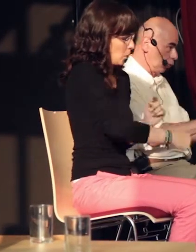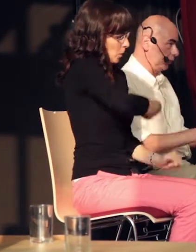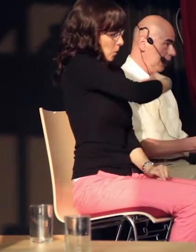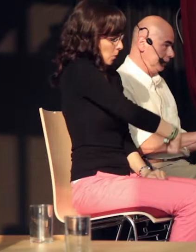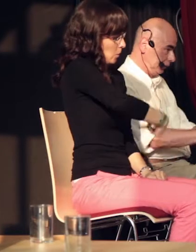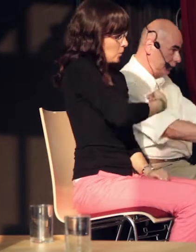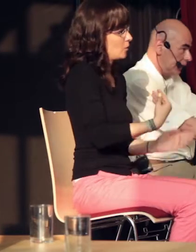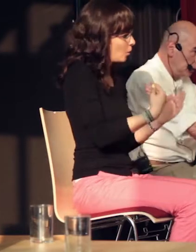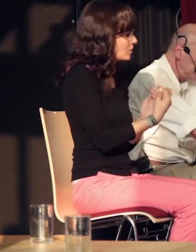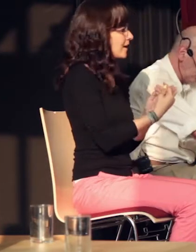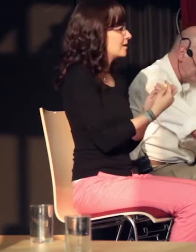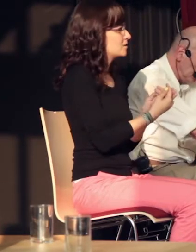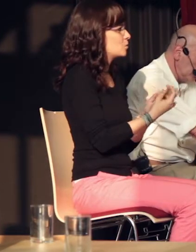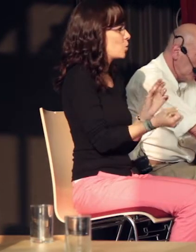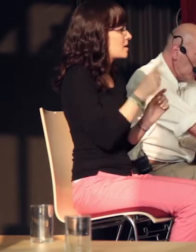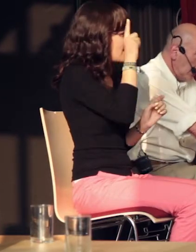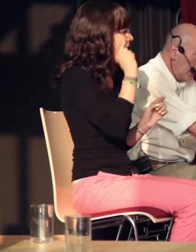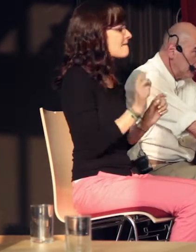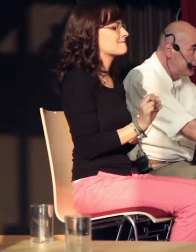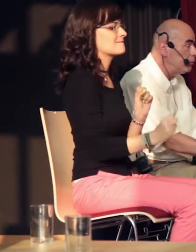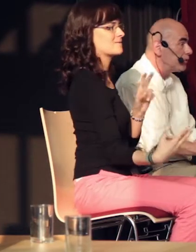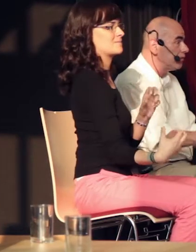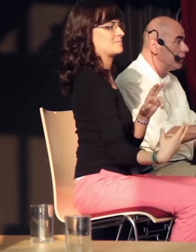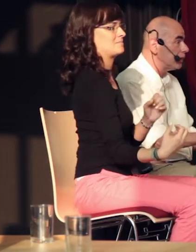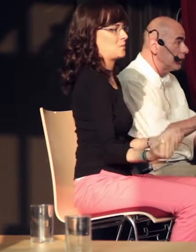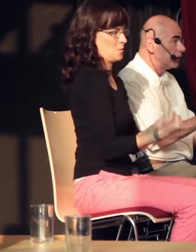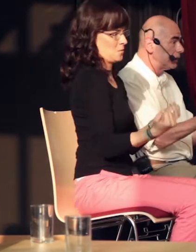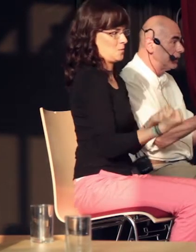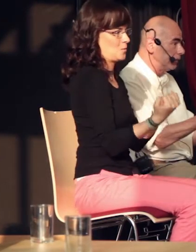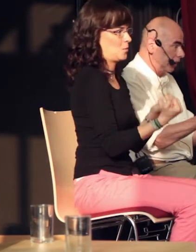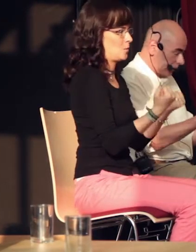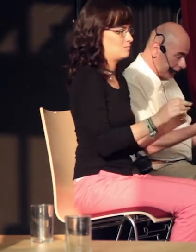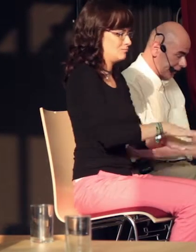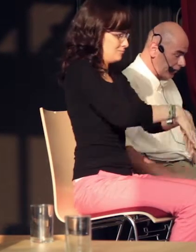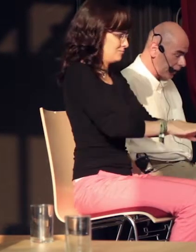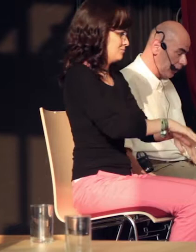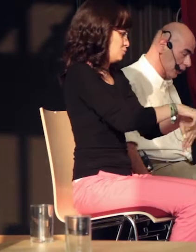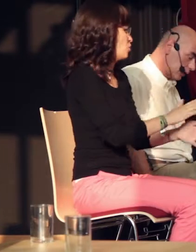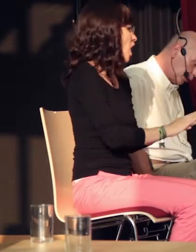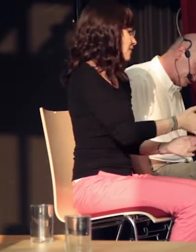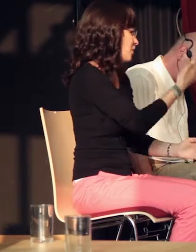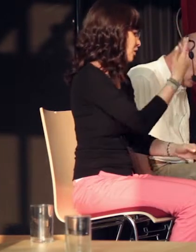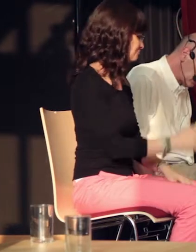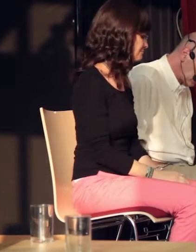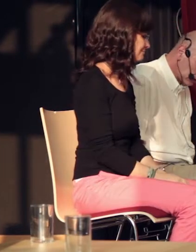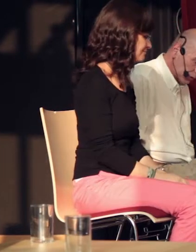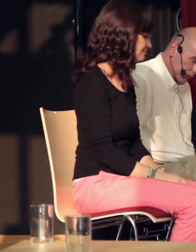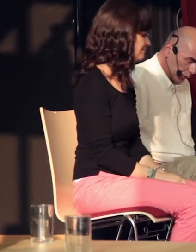Stromkabel, die ja da unten aufhören, ja, und die müssen wieder trainiert werden, ganz einfach, gut,